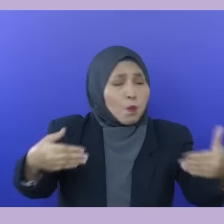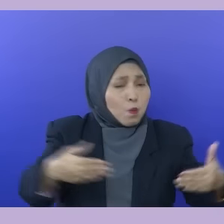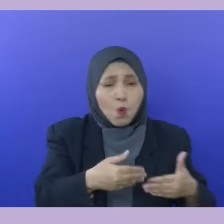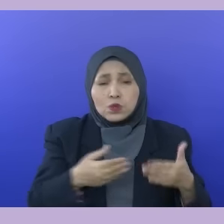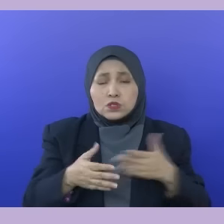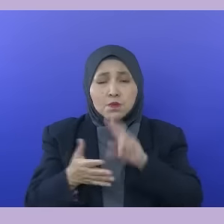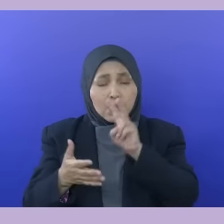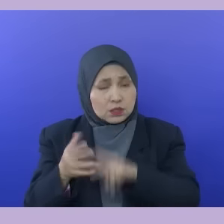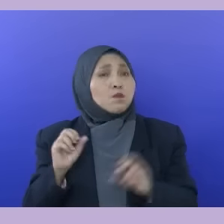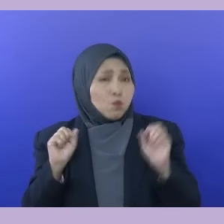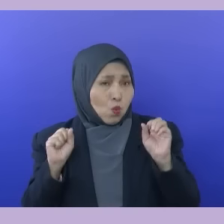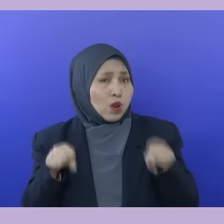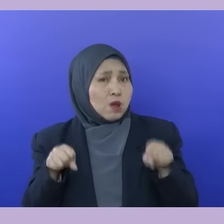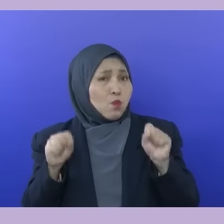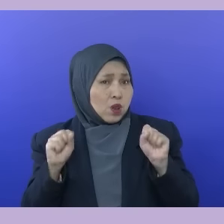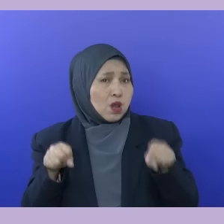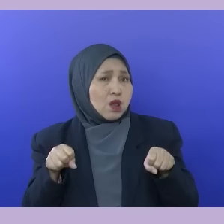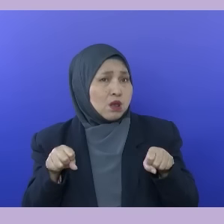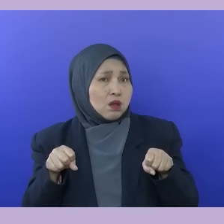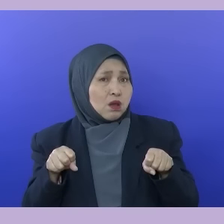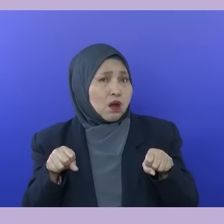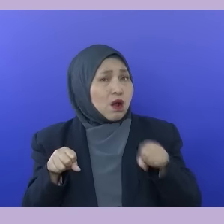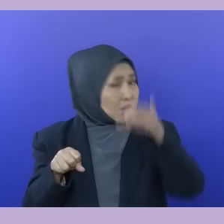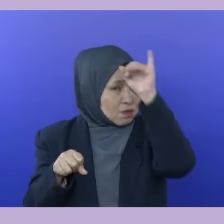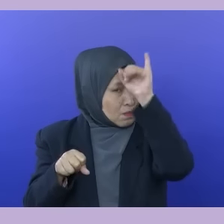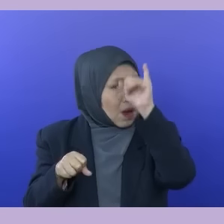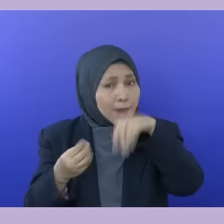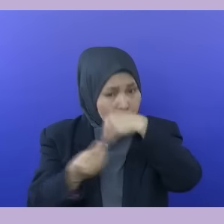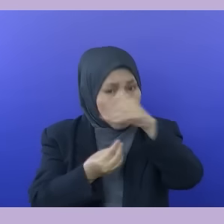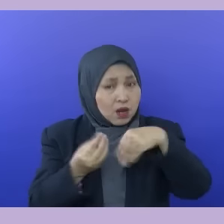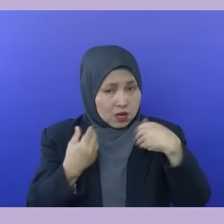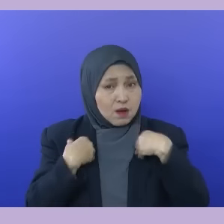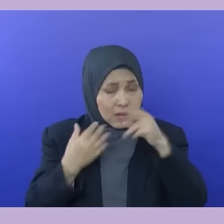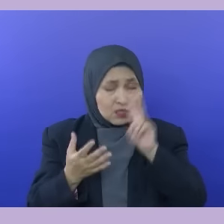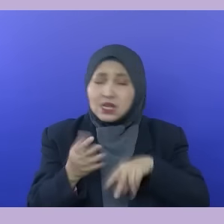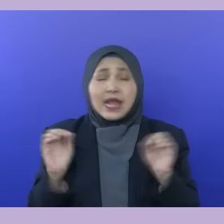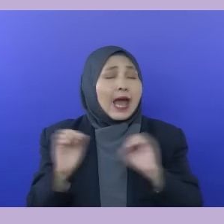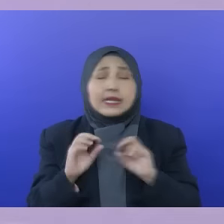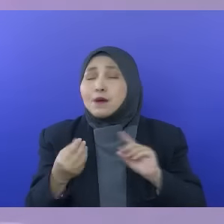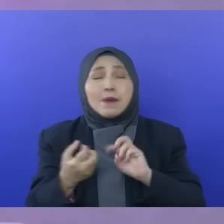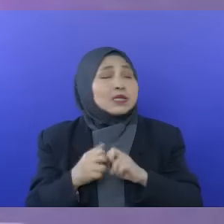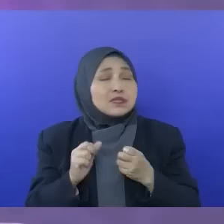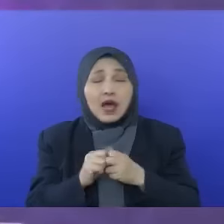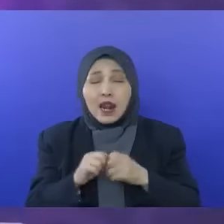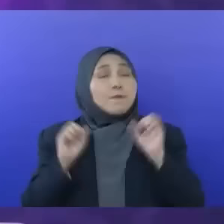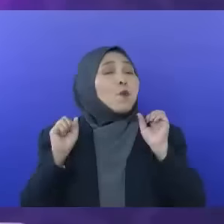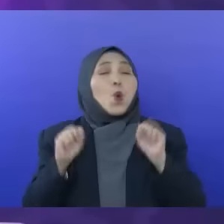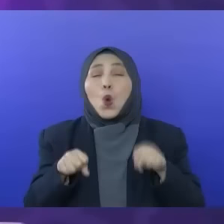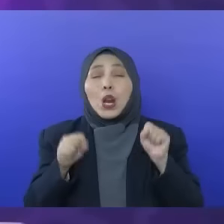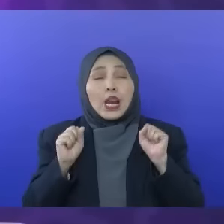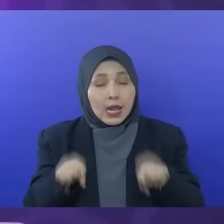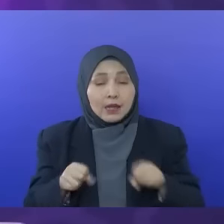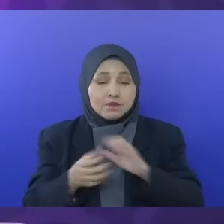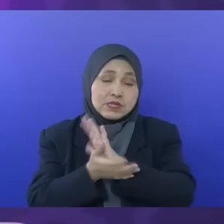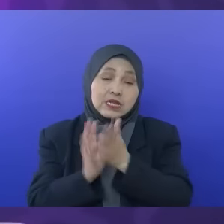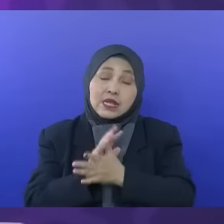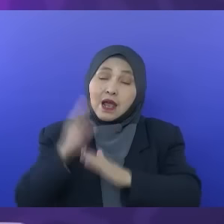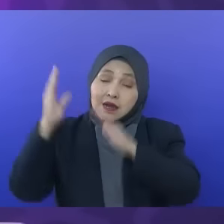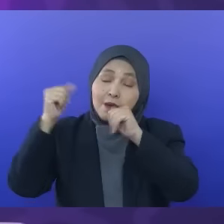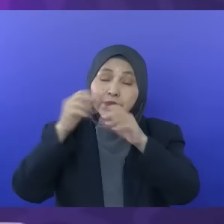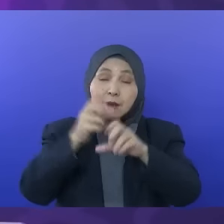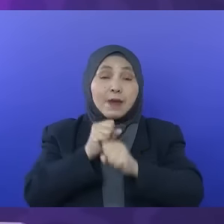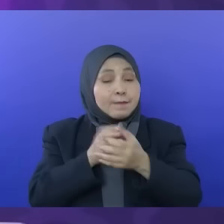boleh Imam Mekkah tak ada masalah tak ada masalah bolehlah jadi insya Allah mudah-mudahan dapat sedikit